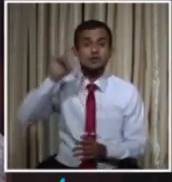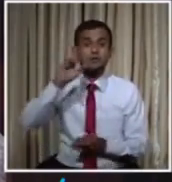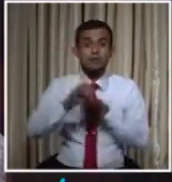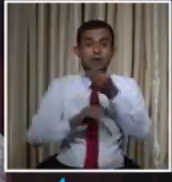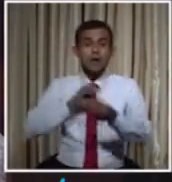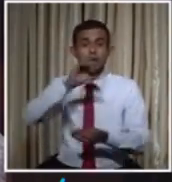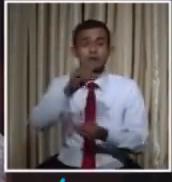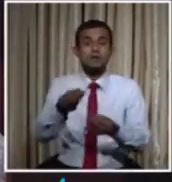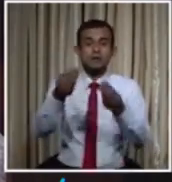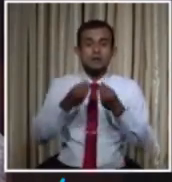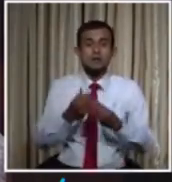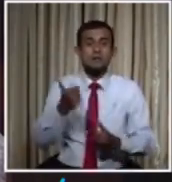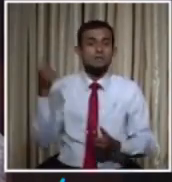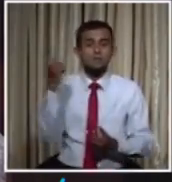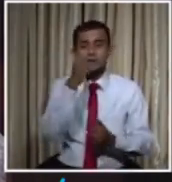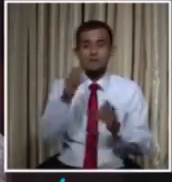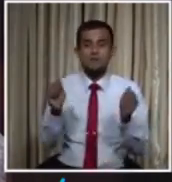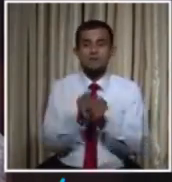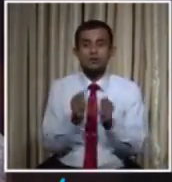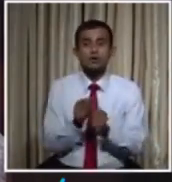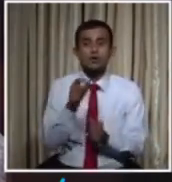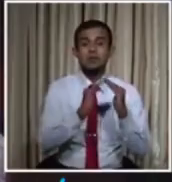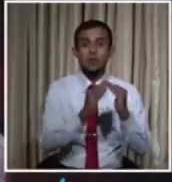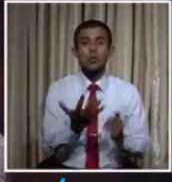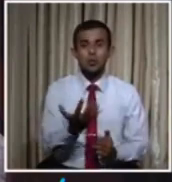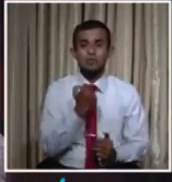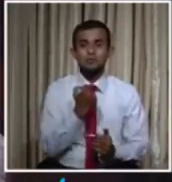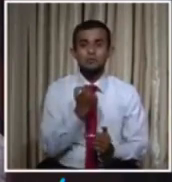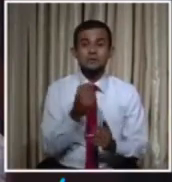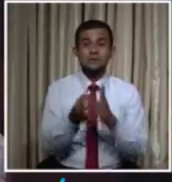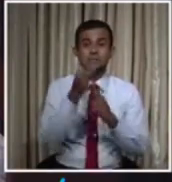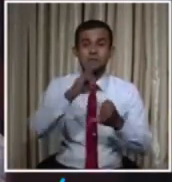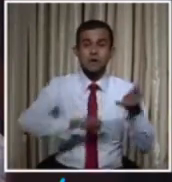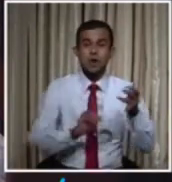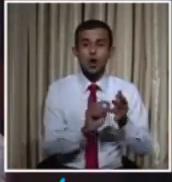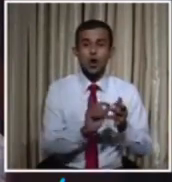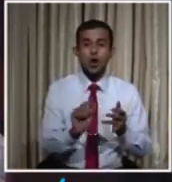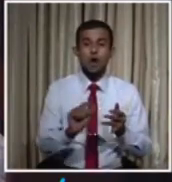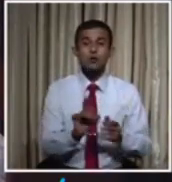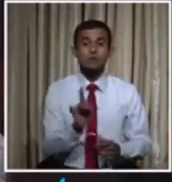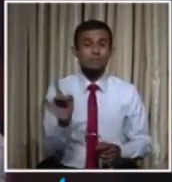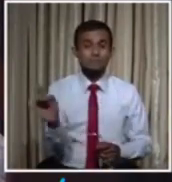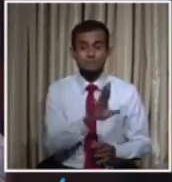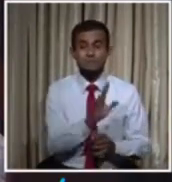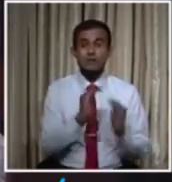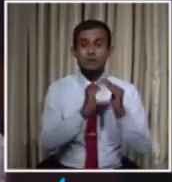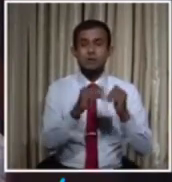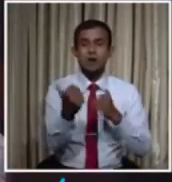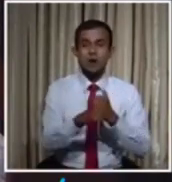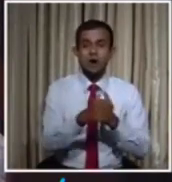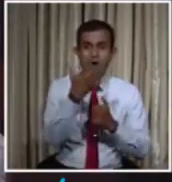ගෙනීමේ ඒ ප්‍රමුඛතම ක්‍රියාවලිය පුද්ගලිකව මෙහෙවන්නට ජනාධිපති ලේකම් කාර්යාලයේ වන් ස්ටොප් ෂොප් එකක් ස්ථාපනය